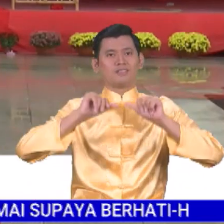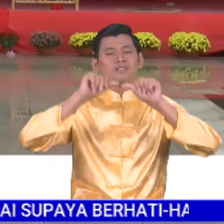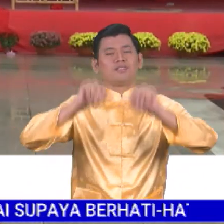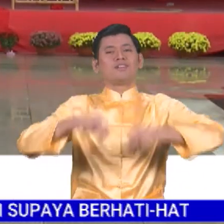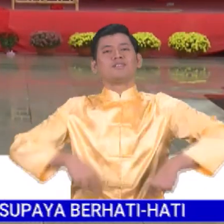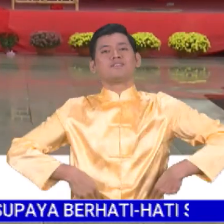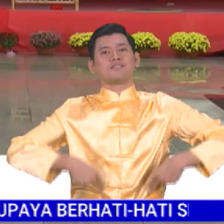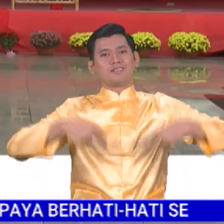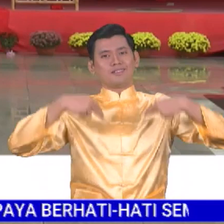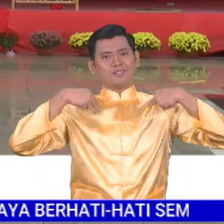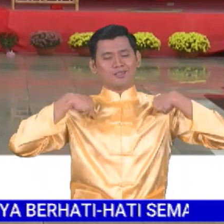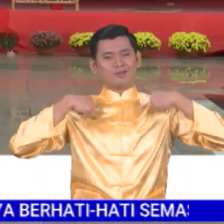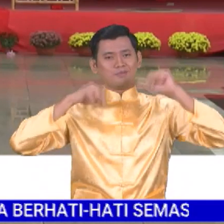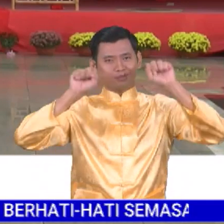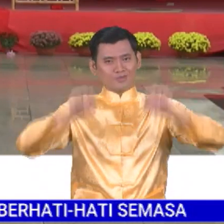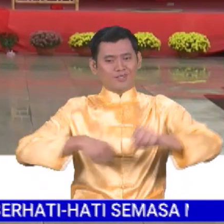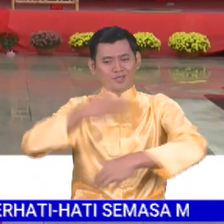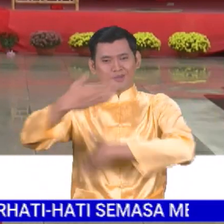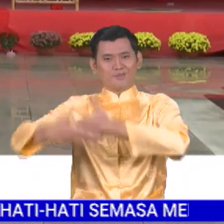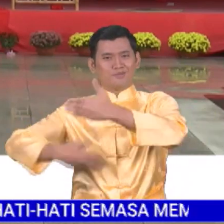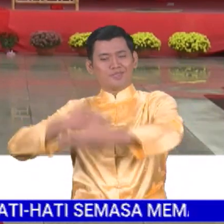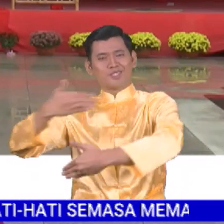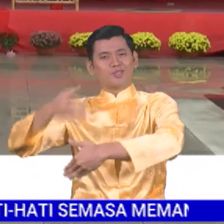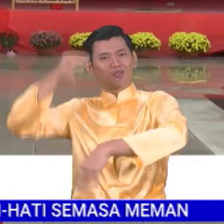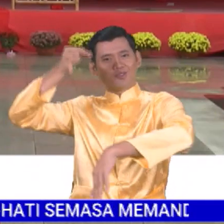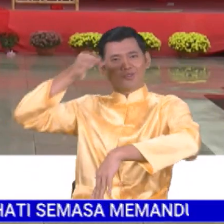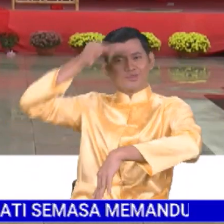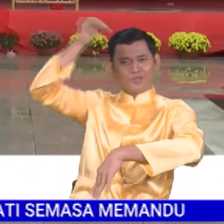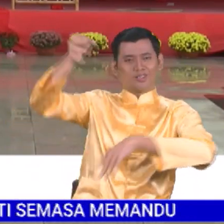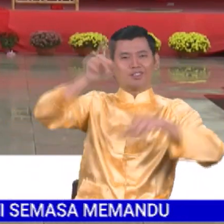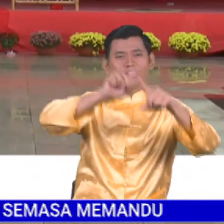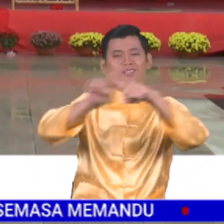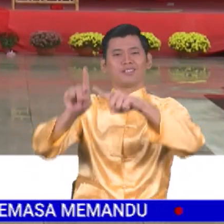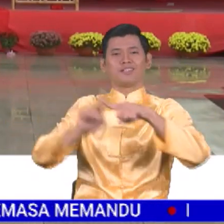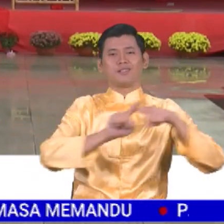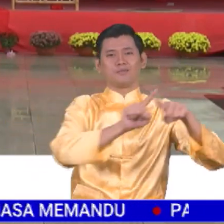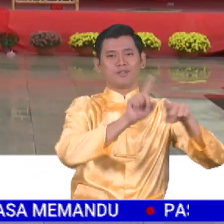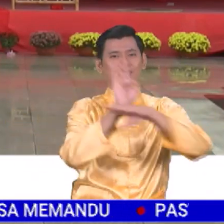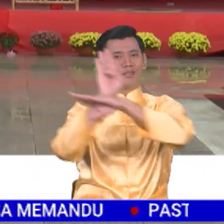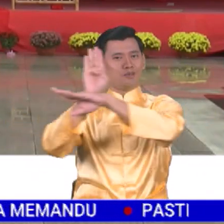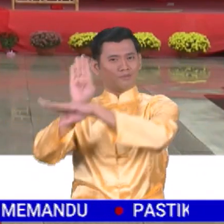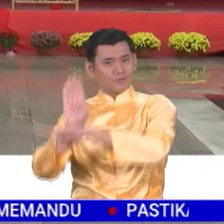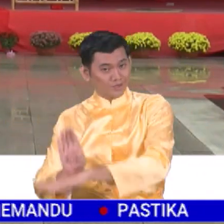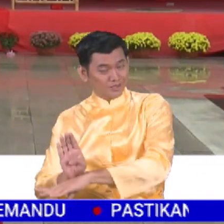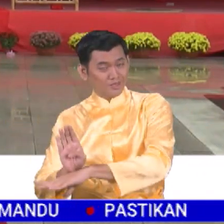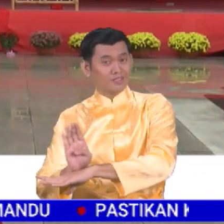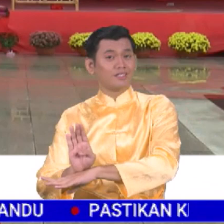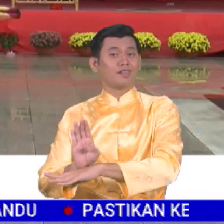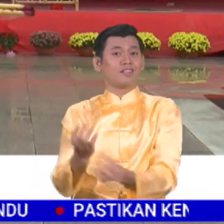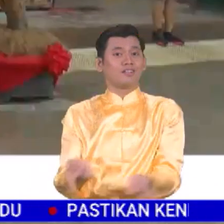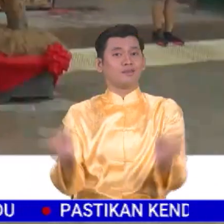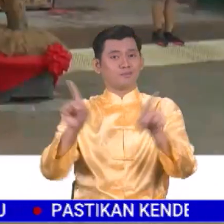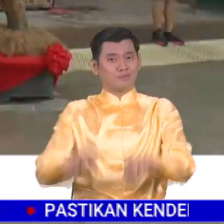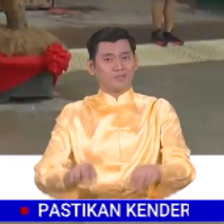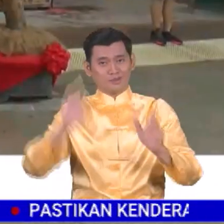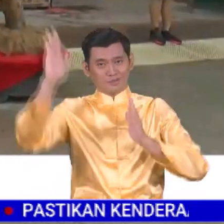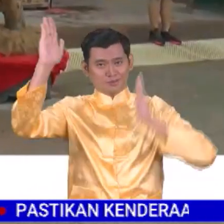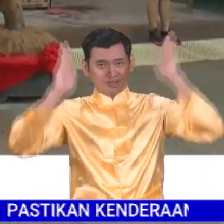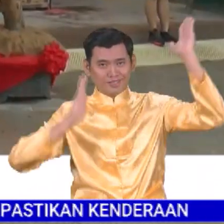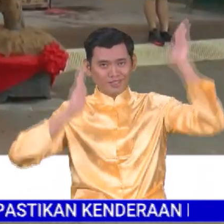hidup ataupun terus maju ke depan dengan kepelbagaian budaya dalam negara kita.